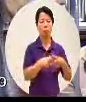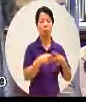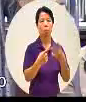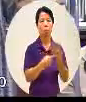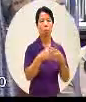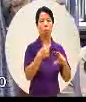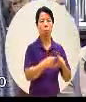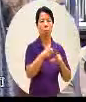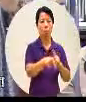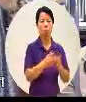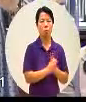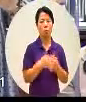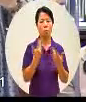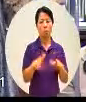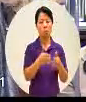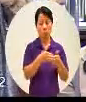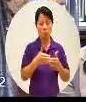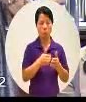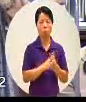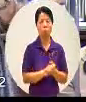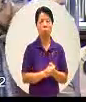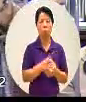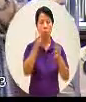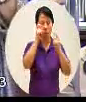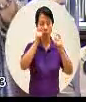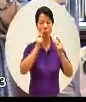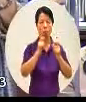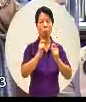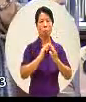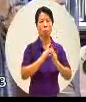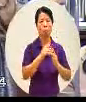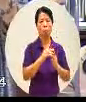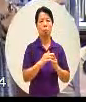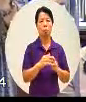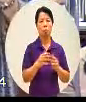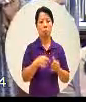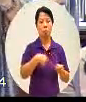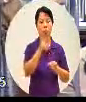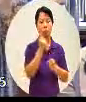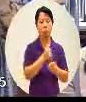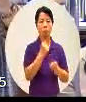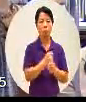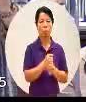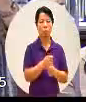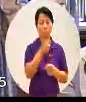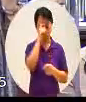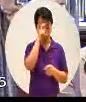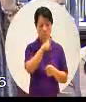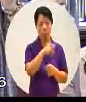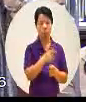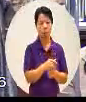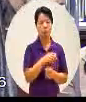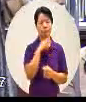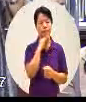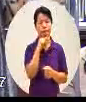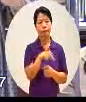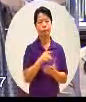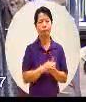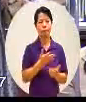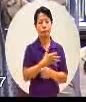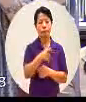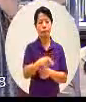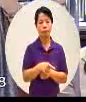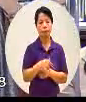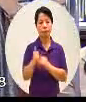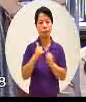们确实有很多的需求，高雄也有这样的一个就业的期待、啊、这个部分你也要让当